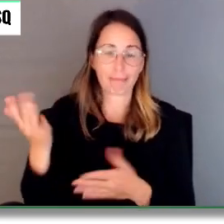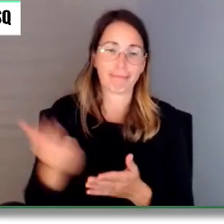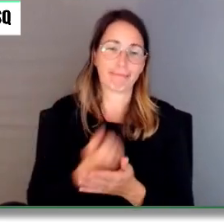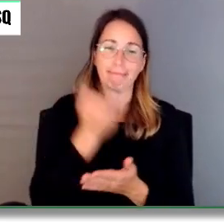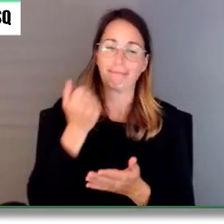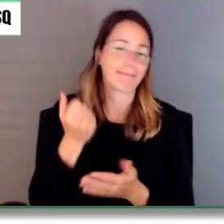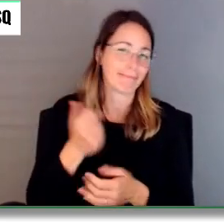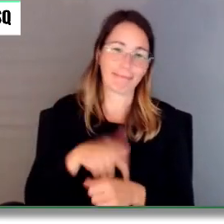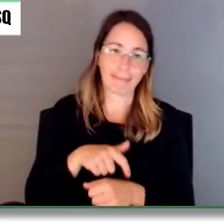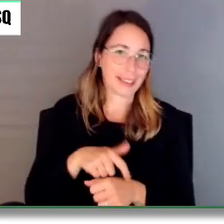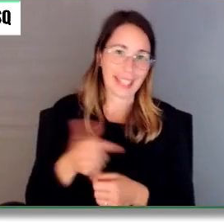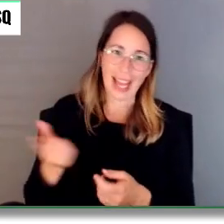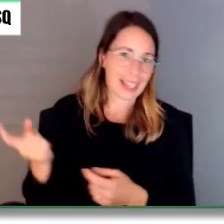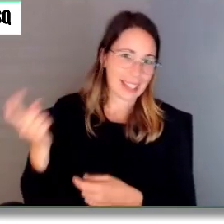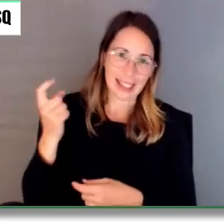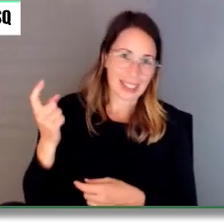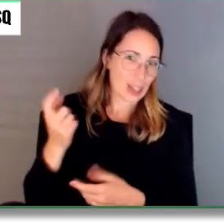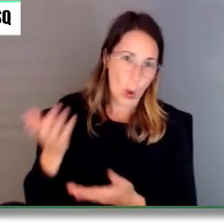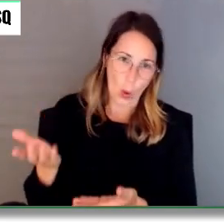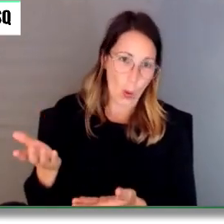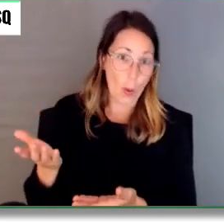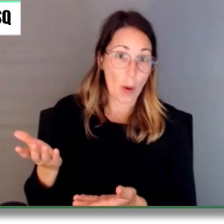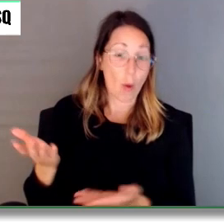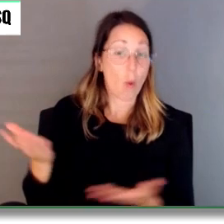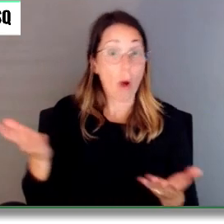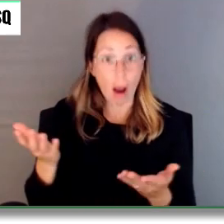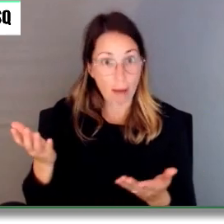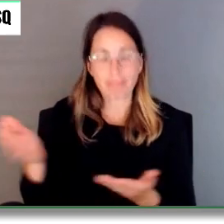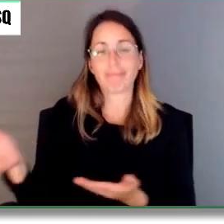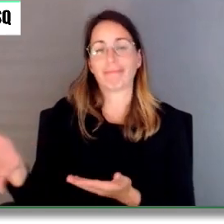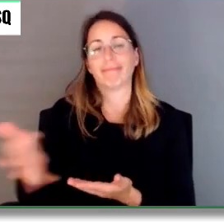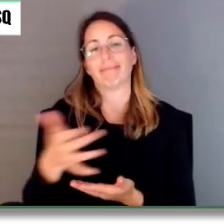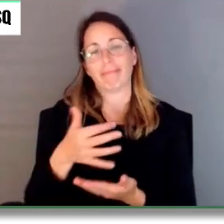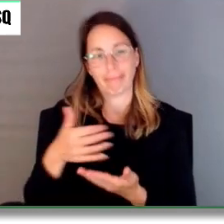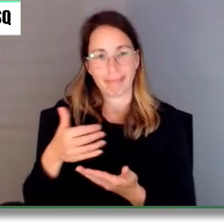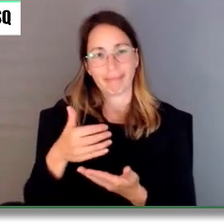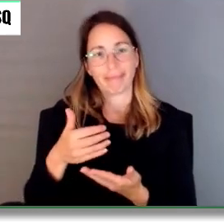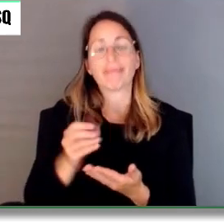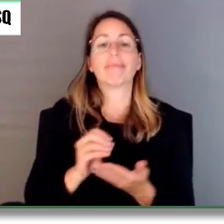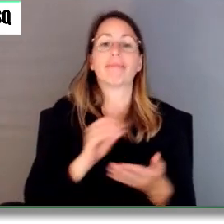temps d'accueillir les questions, mais ce que nous allons faire, c'est les recueillir et nous